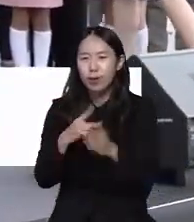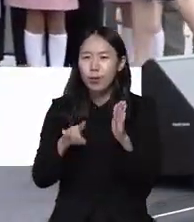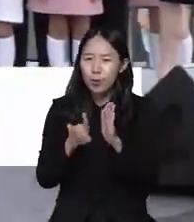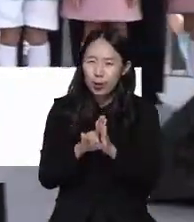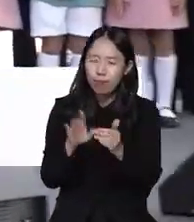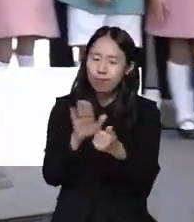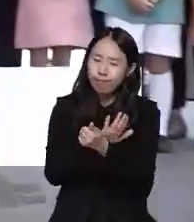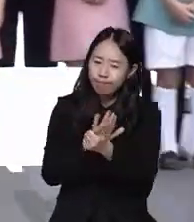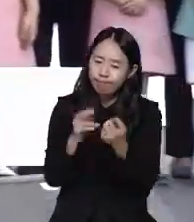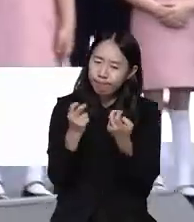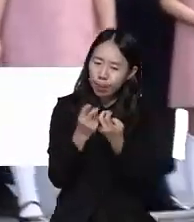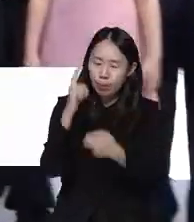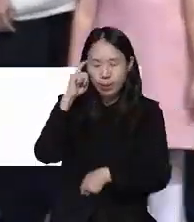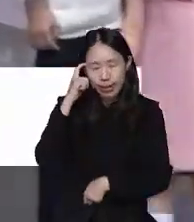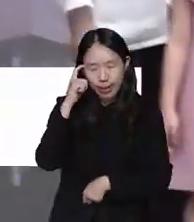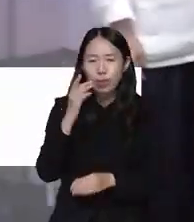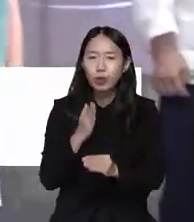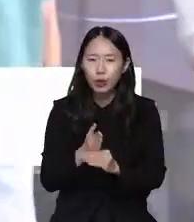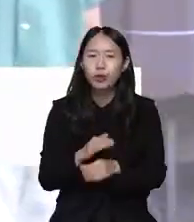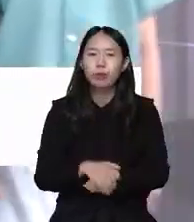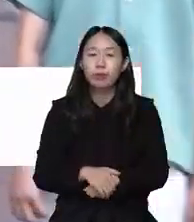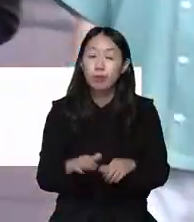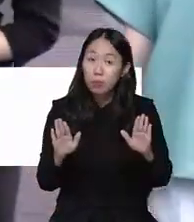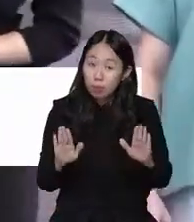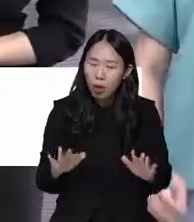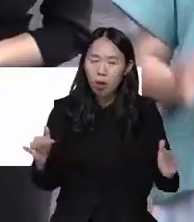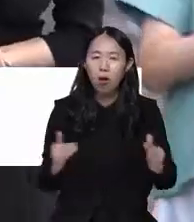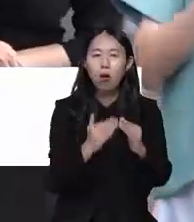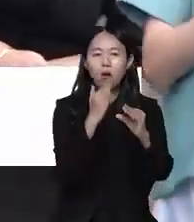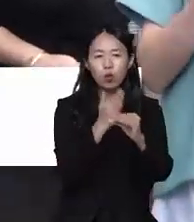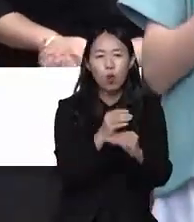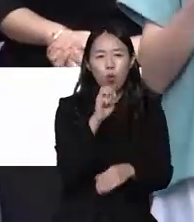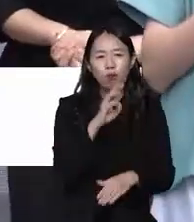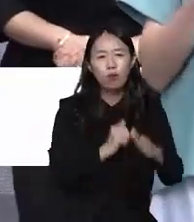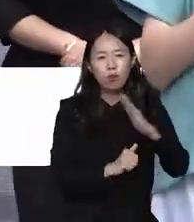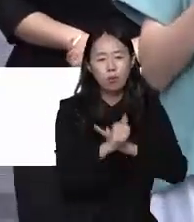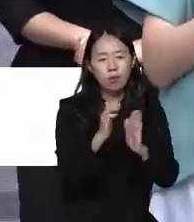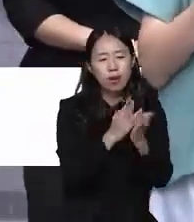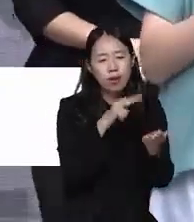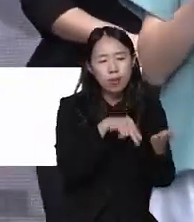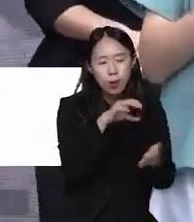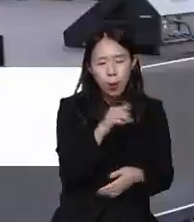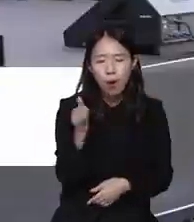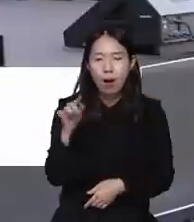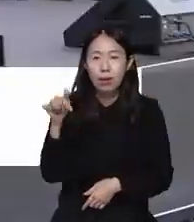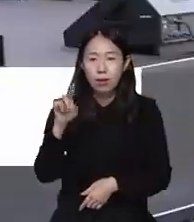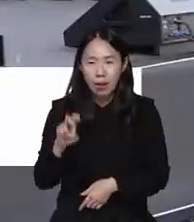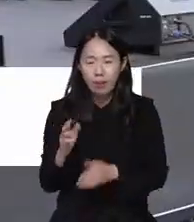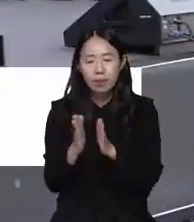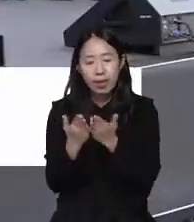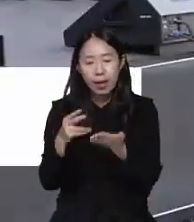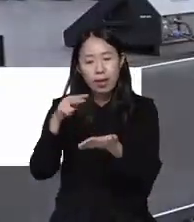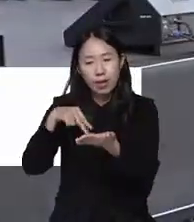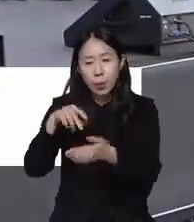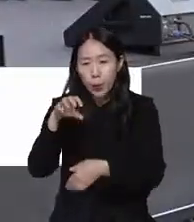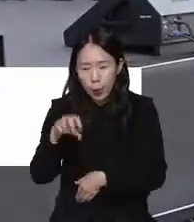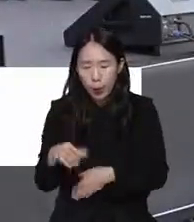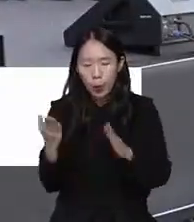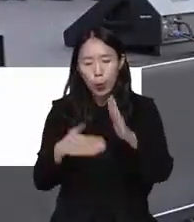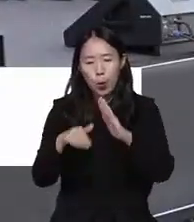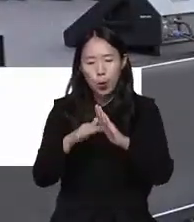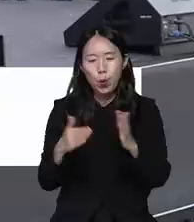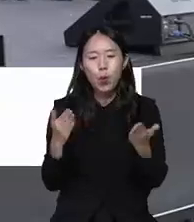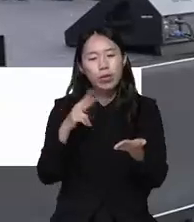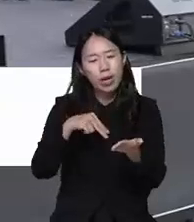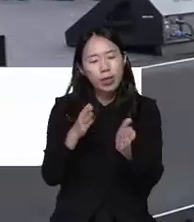제공을 고민하고 있다고 밝혔습니다. 또 현재 건축 중인 광주 대표 도서관과 하남 도서관 등 공공도서관의 양과